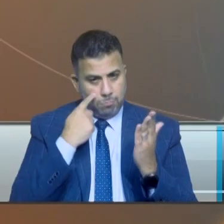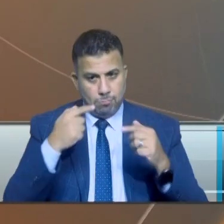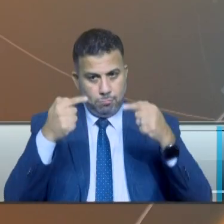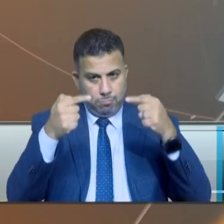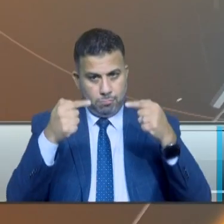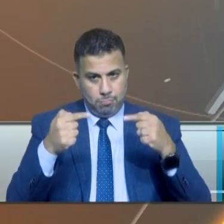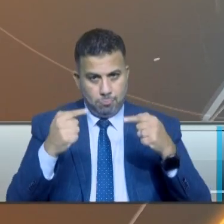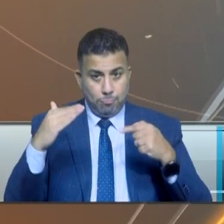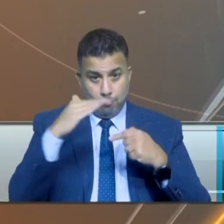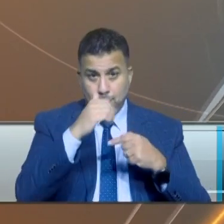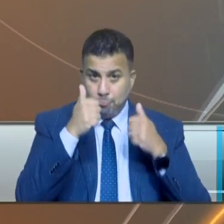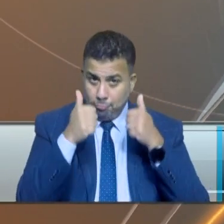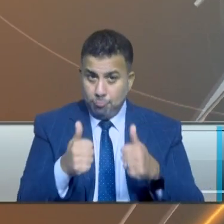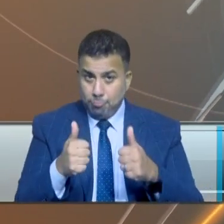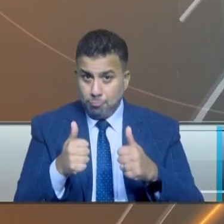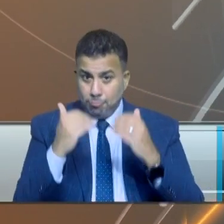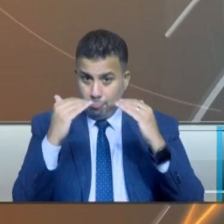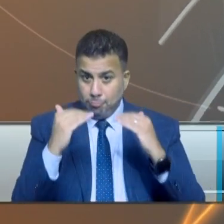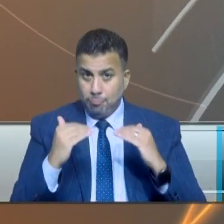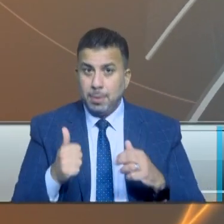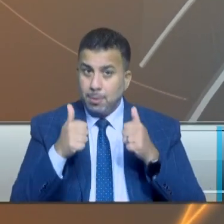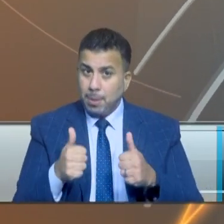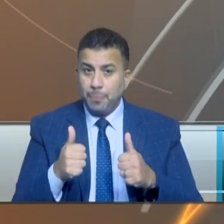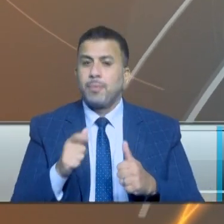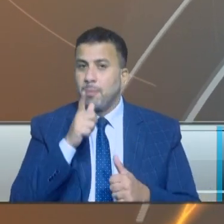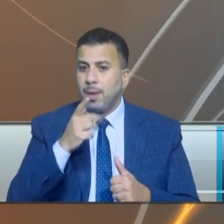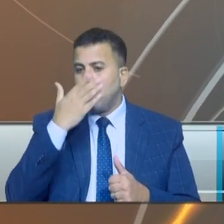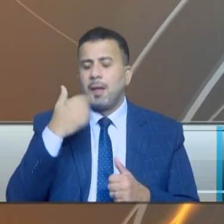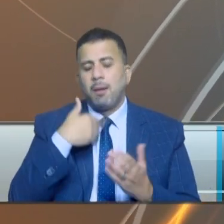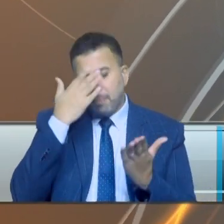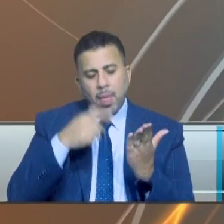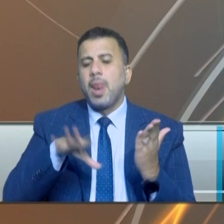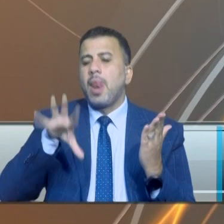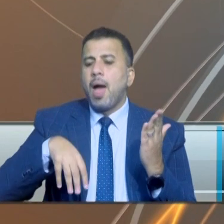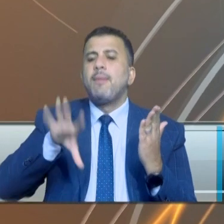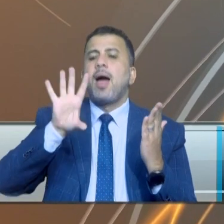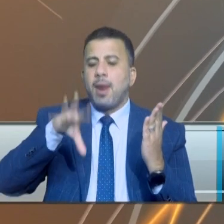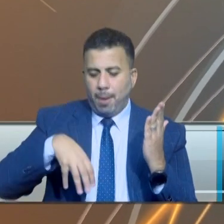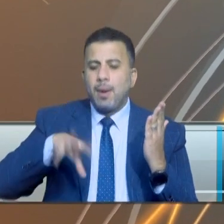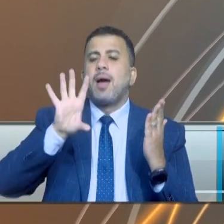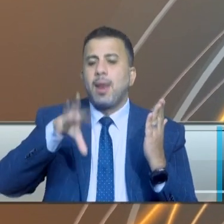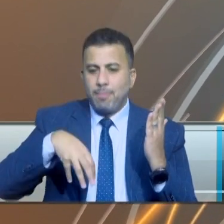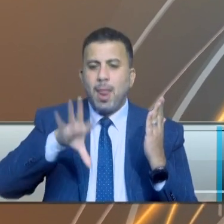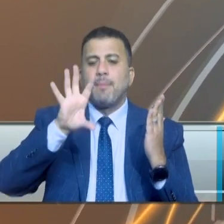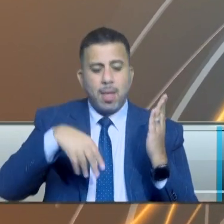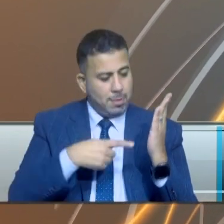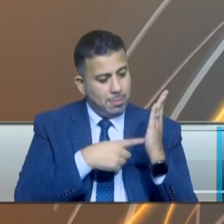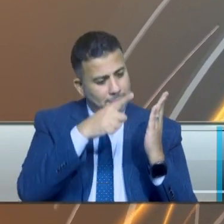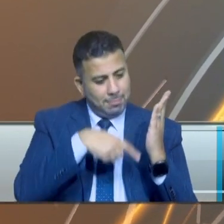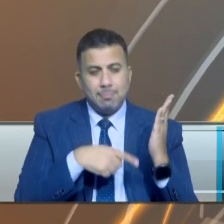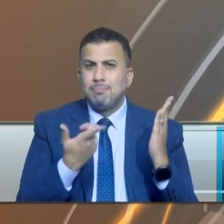مستقيم غير مستقيم. لكن أن والله أنا تعال نحن نمتحنهم نعم لا نعم لا، هي ما تمشي لا في المحكمة ولا في، نقول